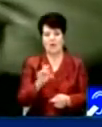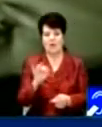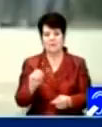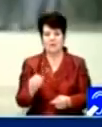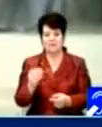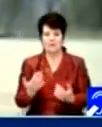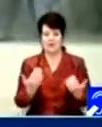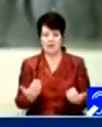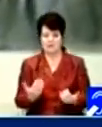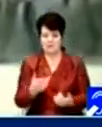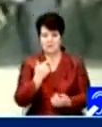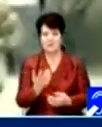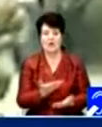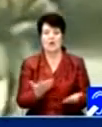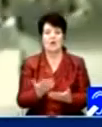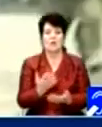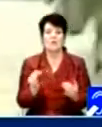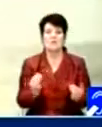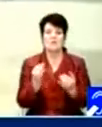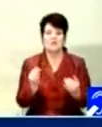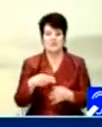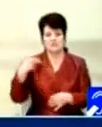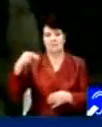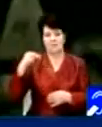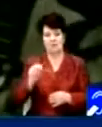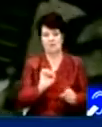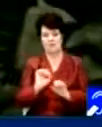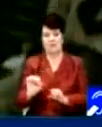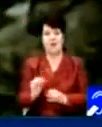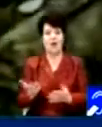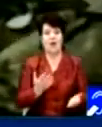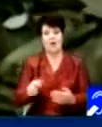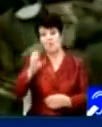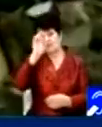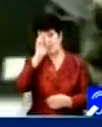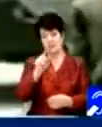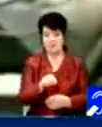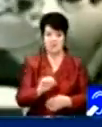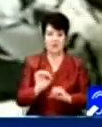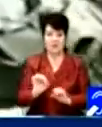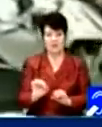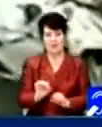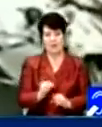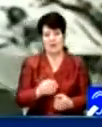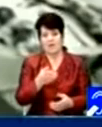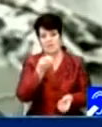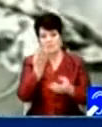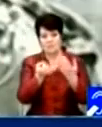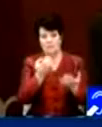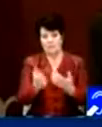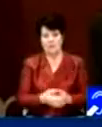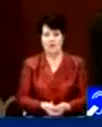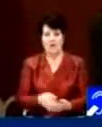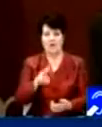întreabă astăzi ale cui interese reprezintă șeful statului. A cui statul el îi împlinește, dacă nu a lor, depunând flori